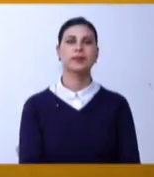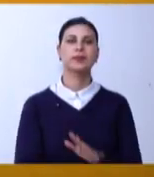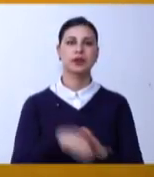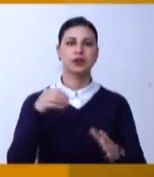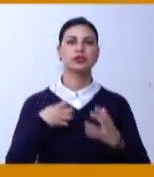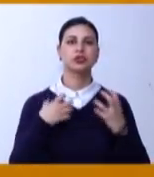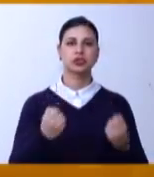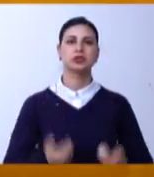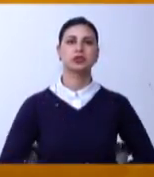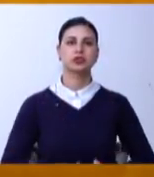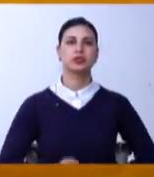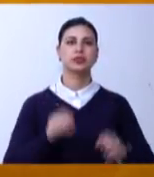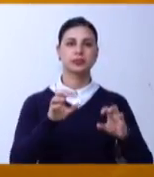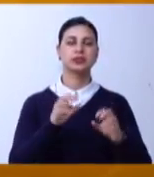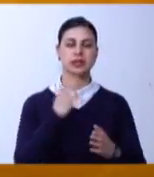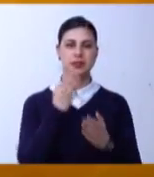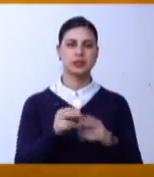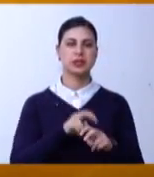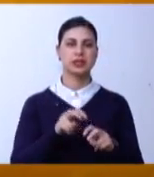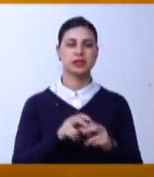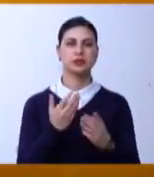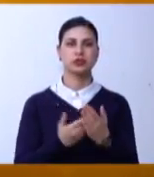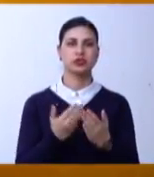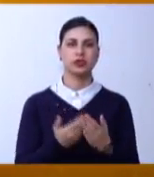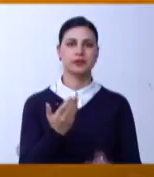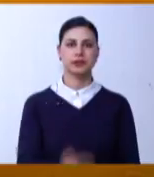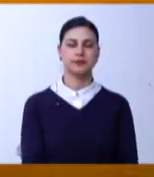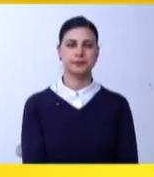აირჩიე ჯანსაღი ცხოვრების წესი პირადი ექიმის რჩევით.